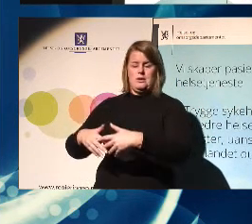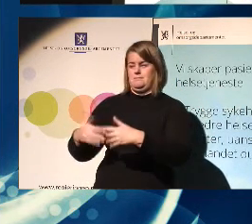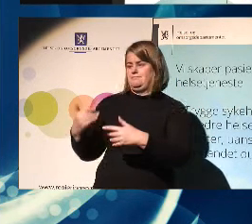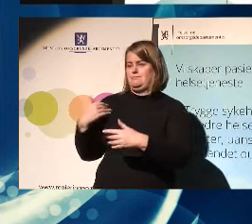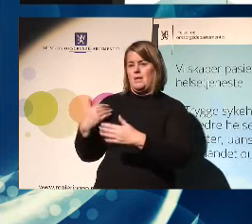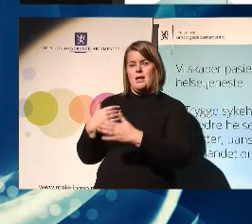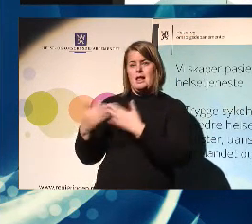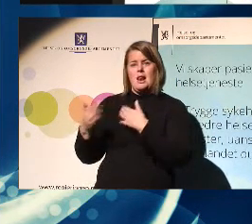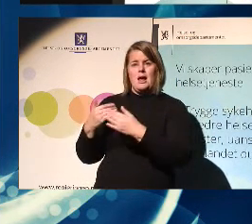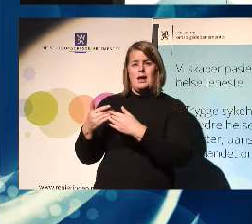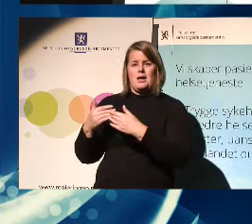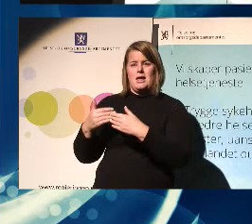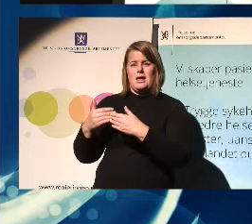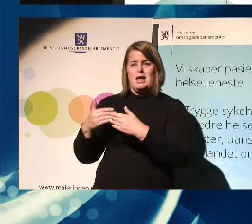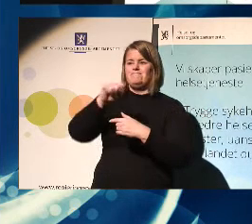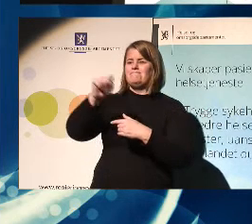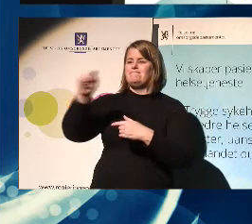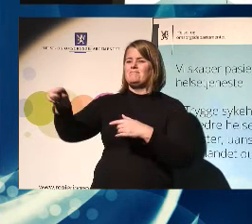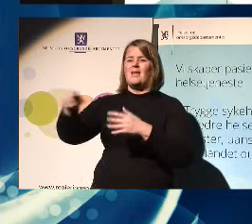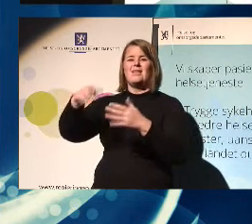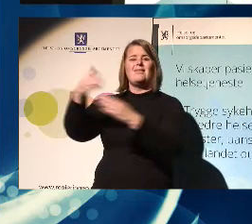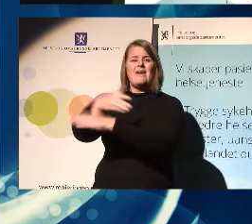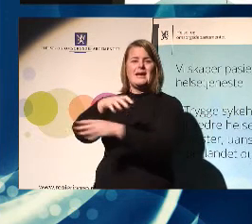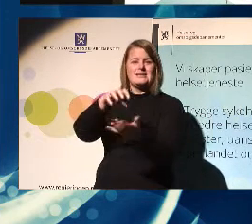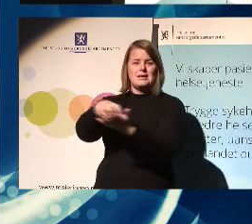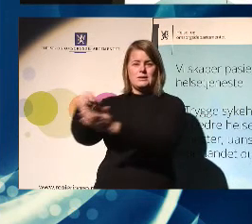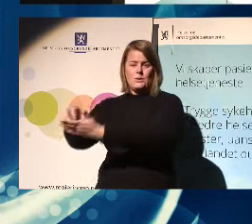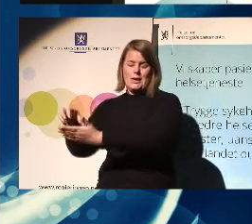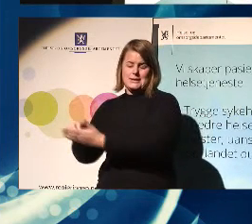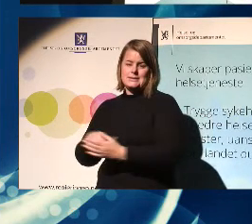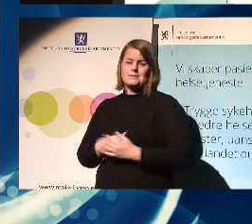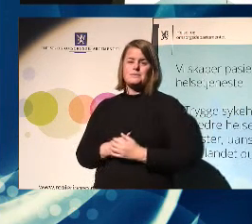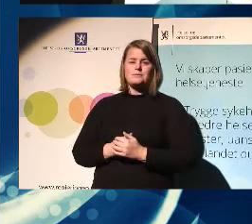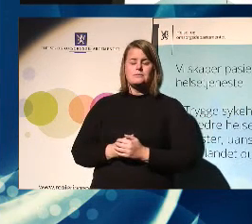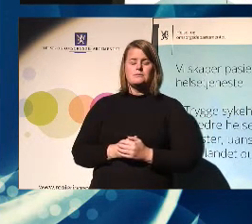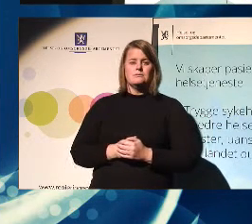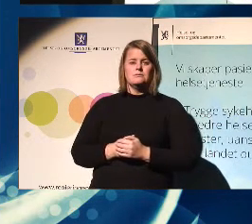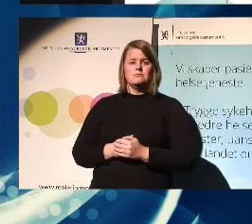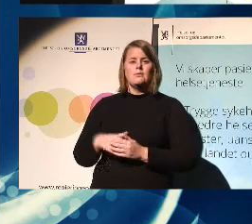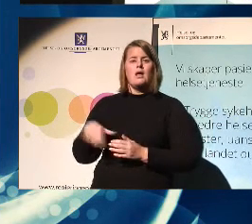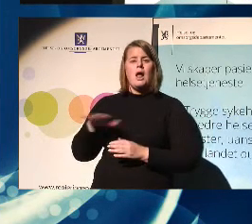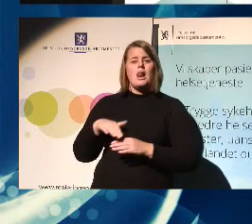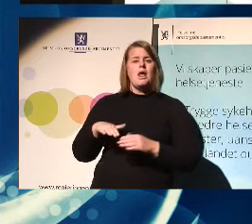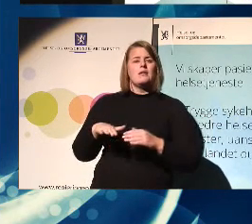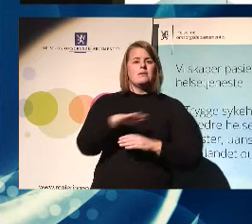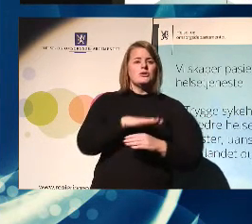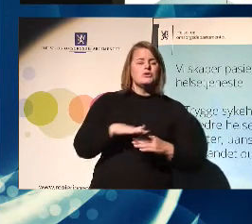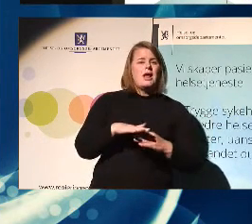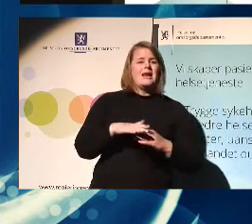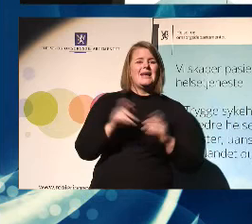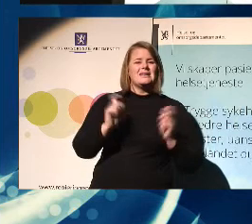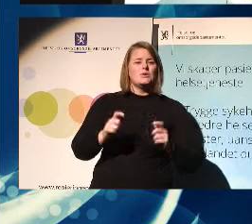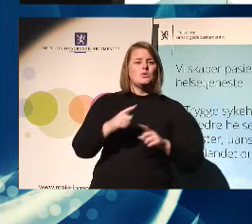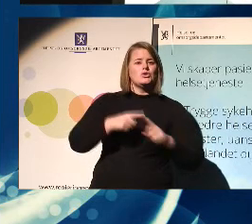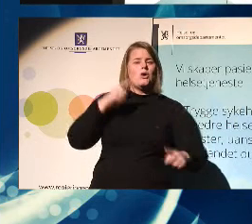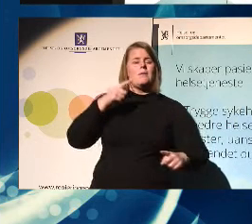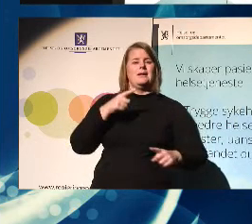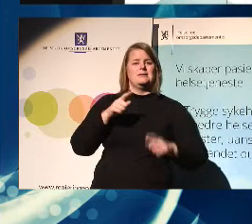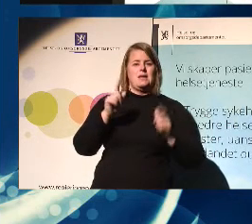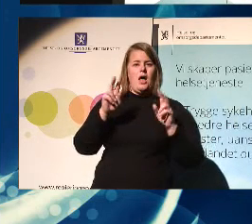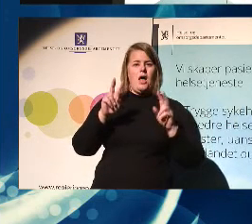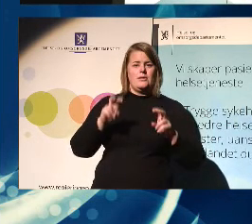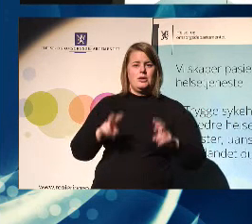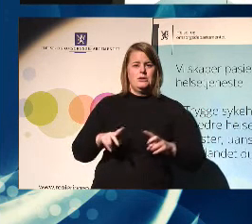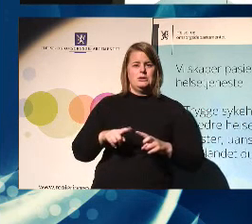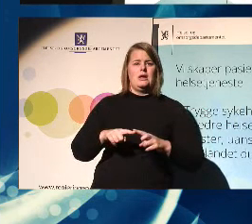disse sektorene helt tverrsektorielt. Så har alle nasjonale risiko- og sårbarhetsanalyser. Alle har i stort